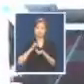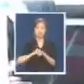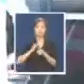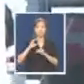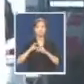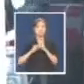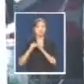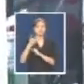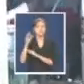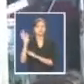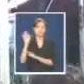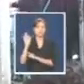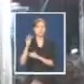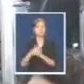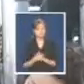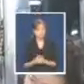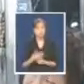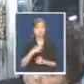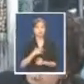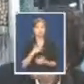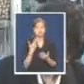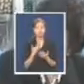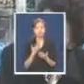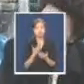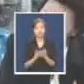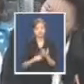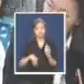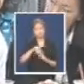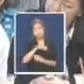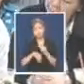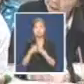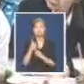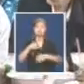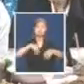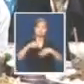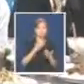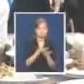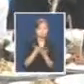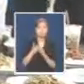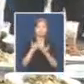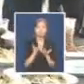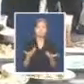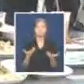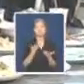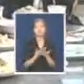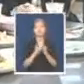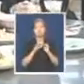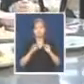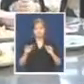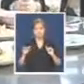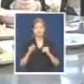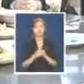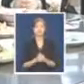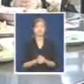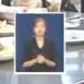ร่วมใจกันเพื่อที่จะทำให้ค่าคงที่ป 2ประชาชนดีขึ้นแทนที่เราจะเอามาตรการมาเป็นข้อบังคับและ